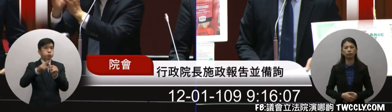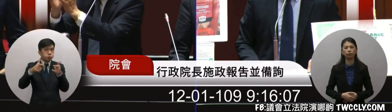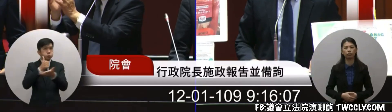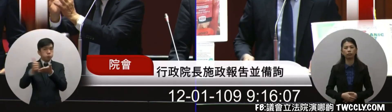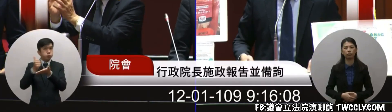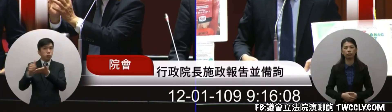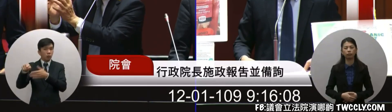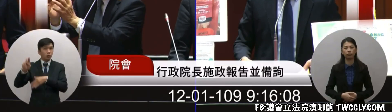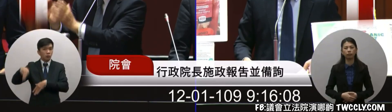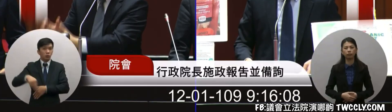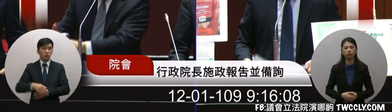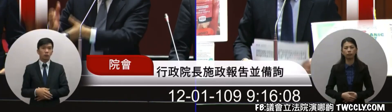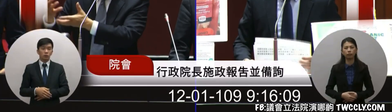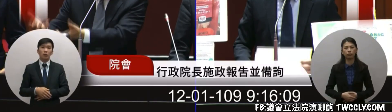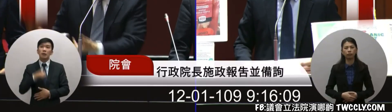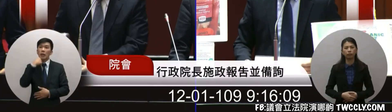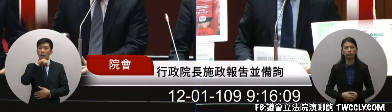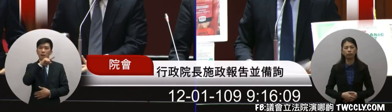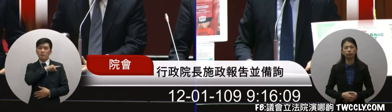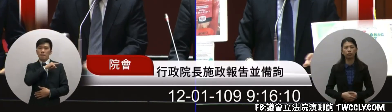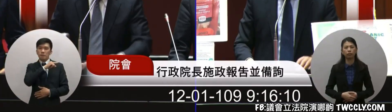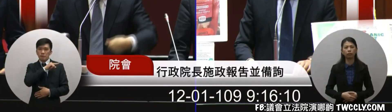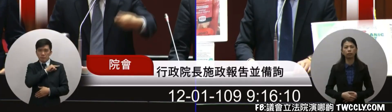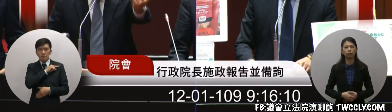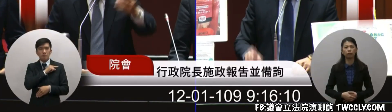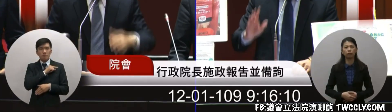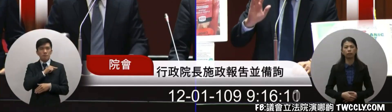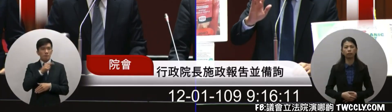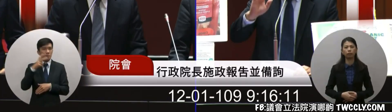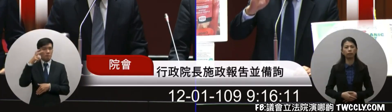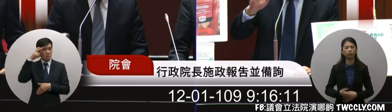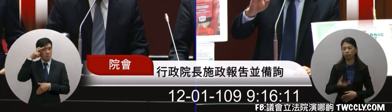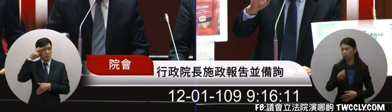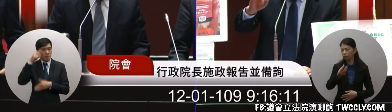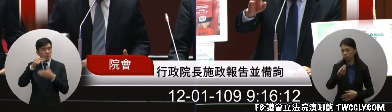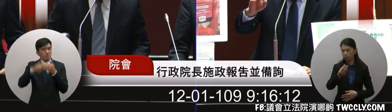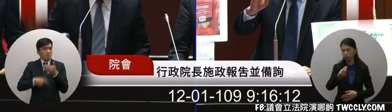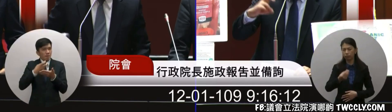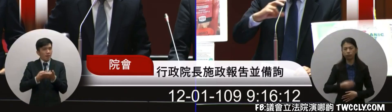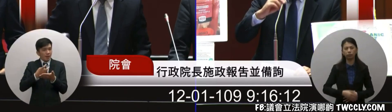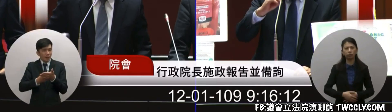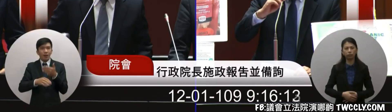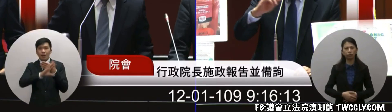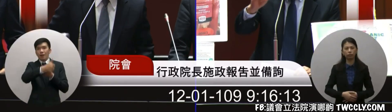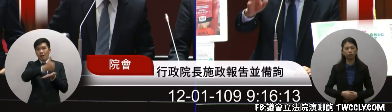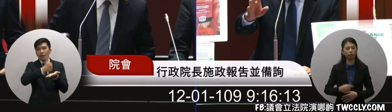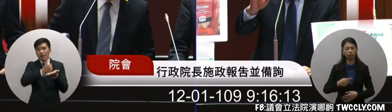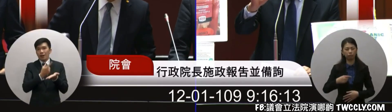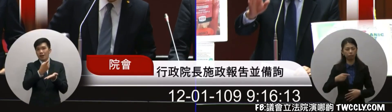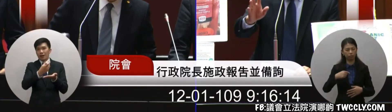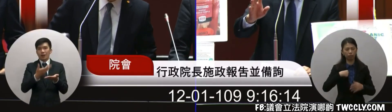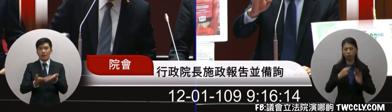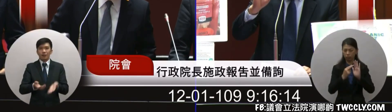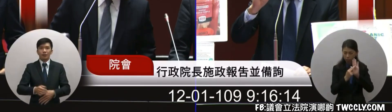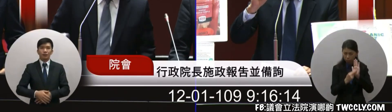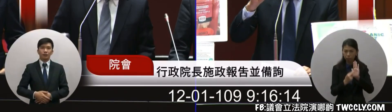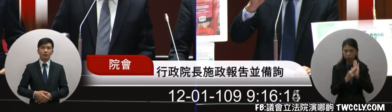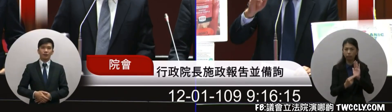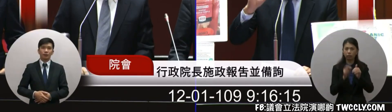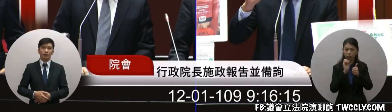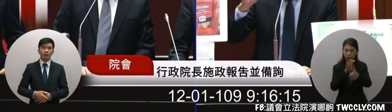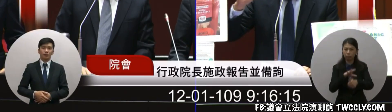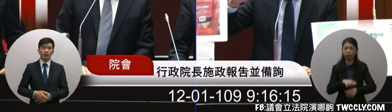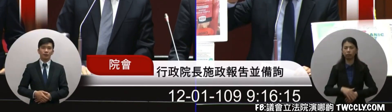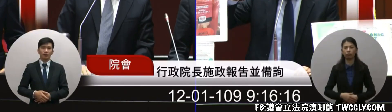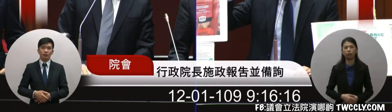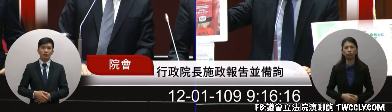自己定一个标准，自己锁国，那人家不跟你做生意。 我还是要把再跟院长还是说清楚一点哈，就是